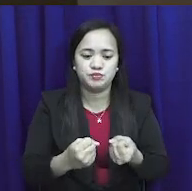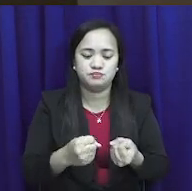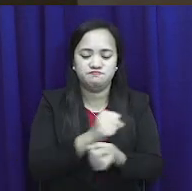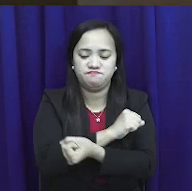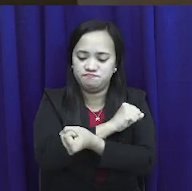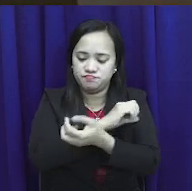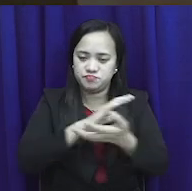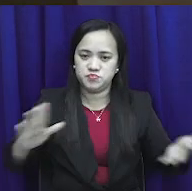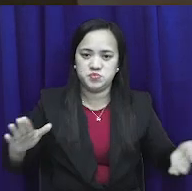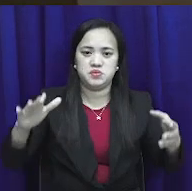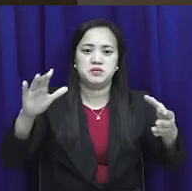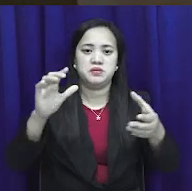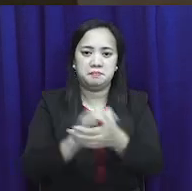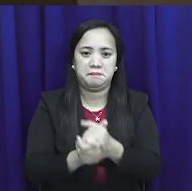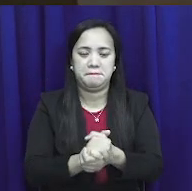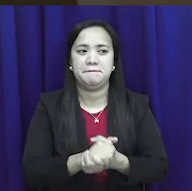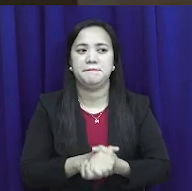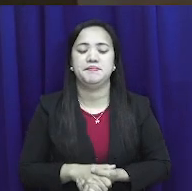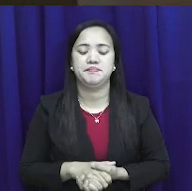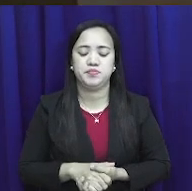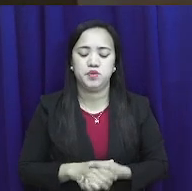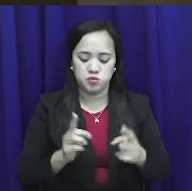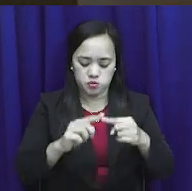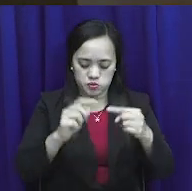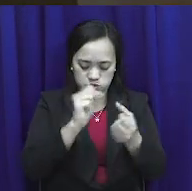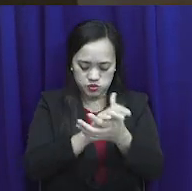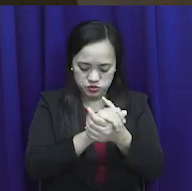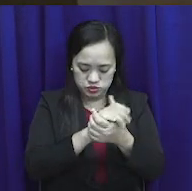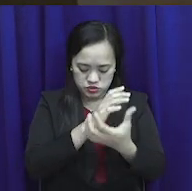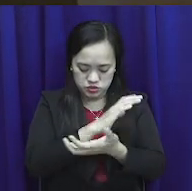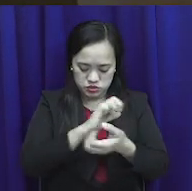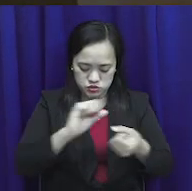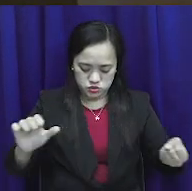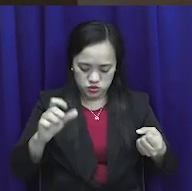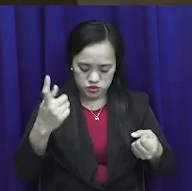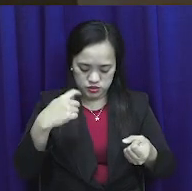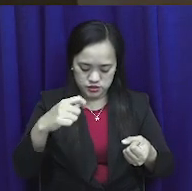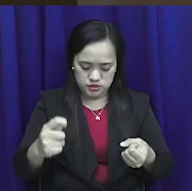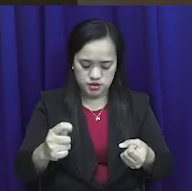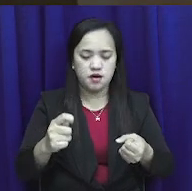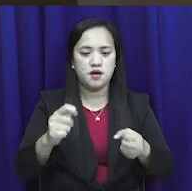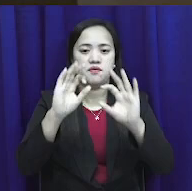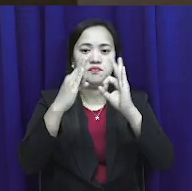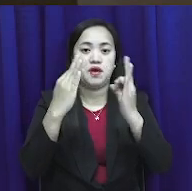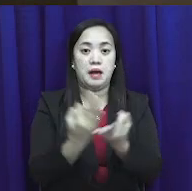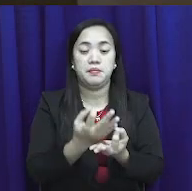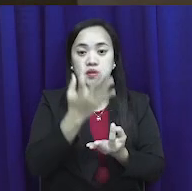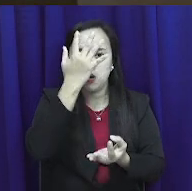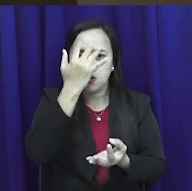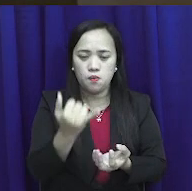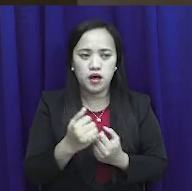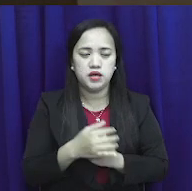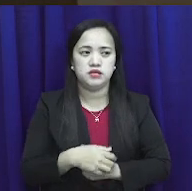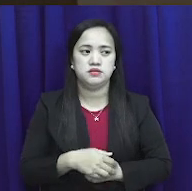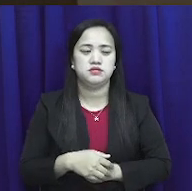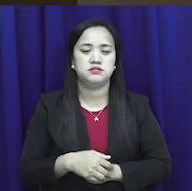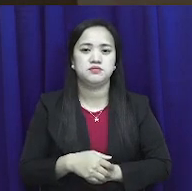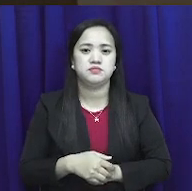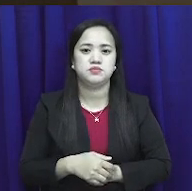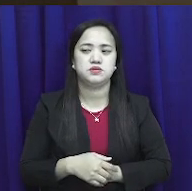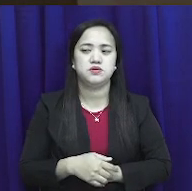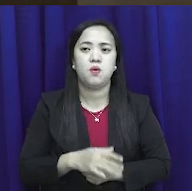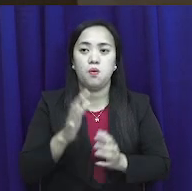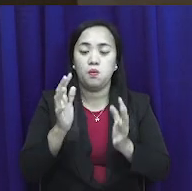you see to destroy the marriage to destroy the family Bakit ha Gusto mo palang pakita ikaw lang magisa Sige